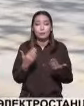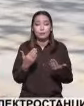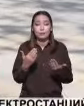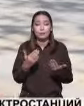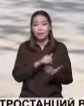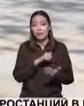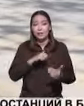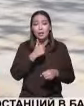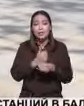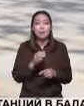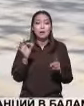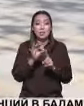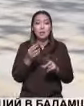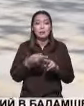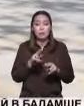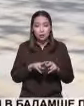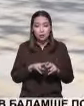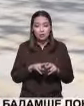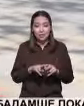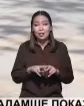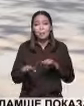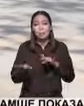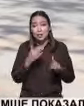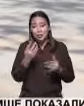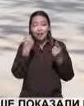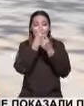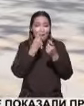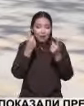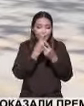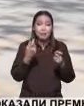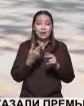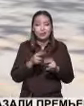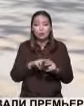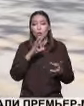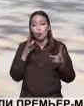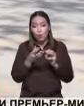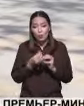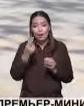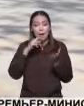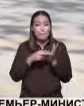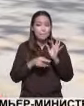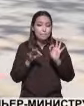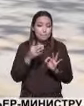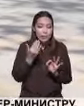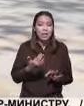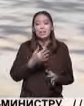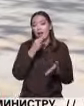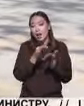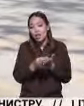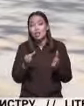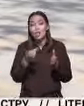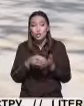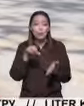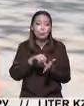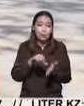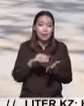самая главная цель этих всех проводимых мероприятий – это информирование населения о строительстве АЭС. Ответы наши члены штаба участвуют во